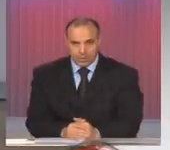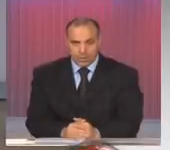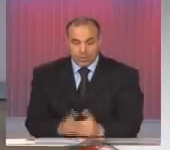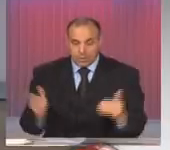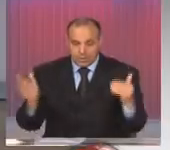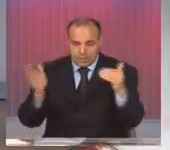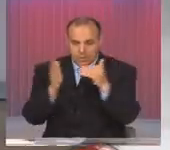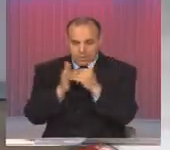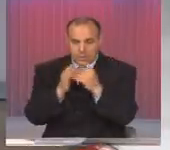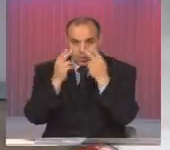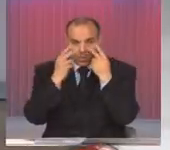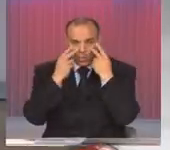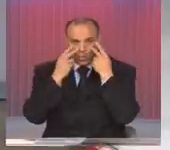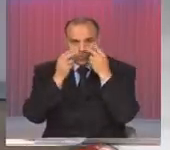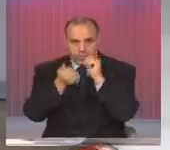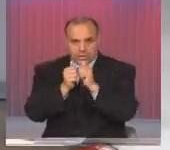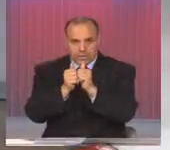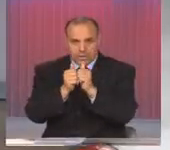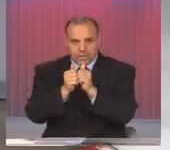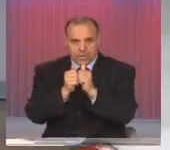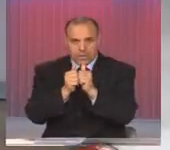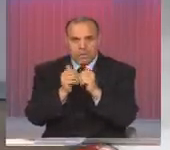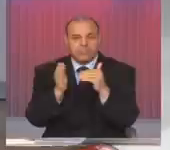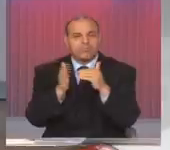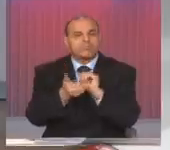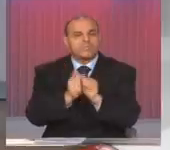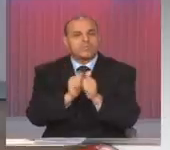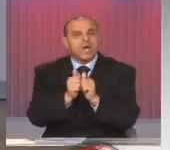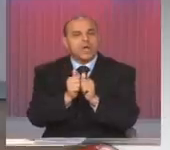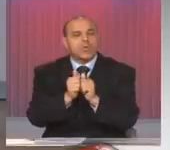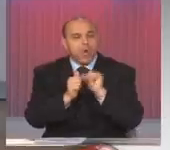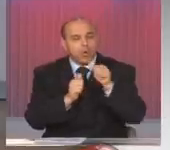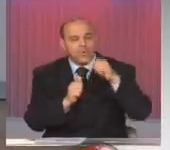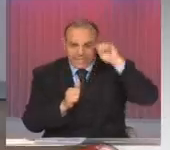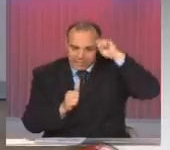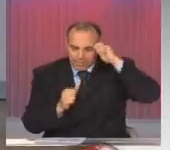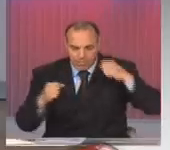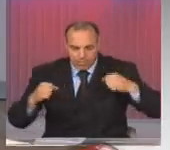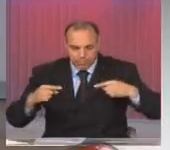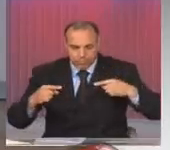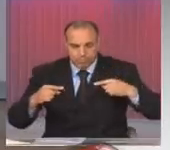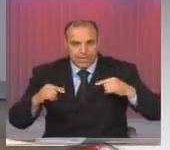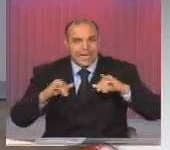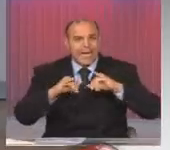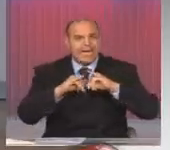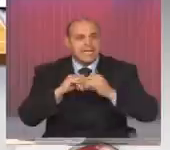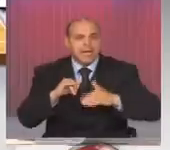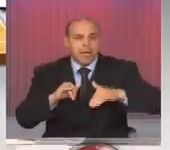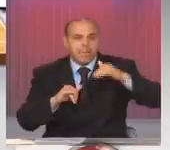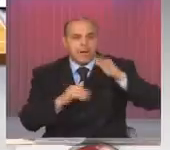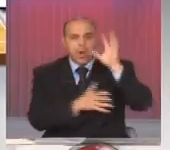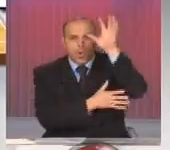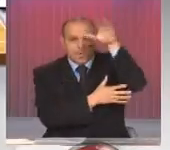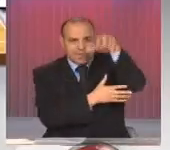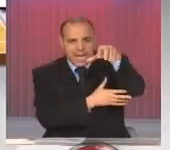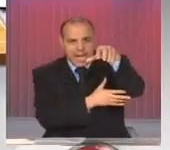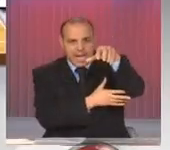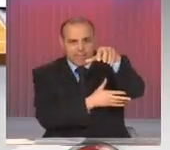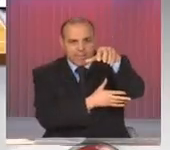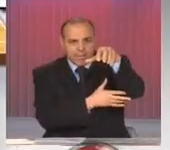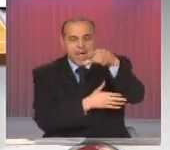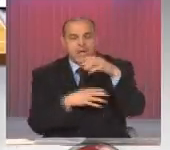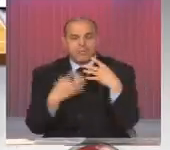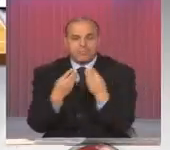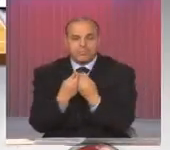نختم بهذا الخبر الرياضي، إذ يحتضن قصر الرياضة بالمنزه بعد غد السبت مباراة كأس الكؤوس الأكابر في كرة السلة، والذي